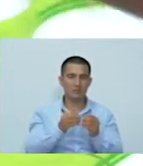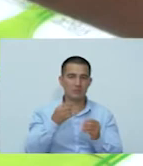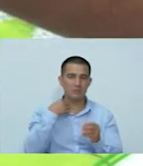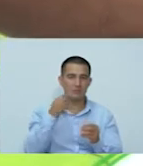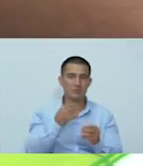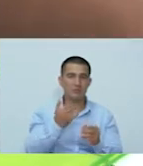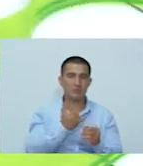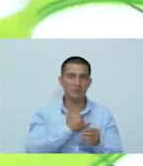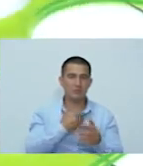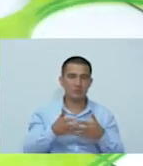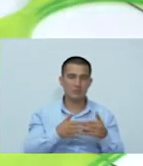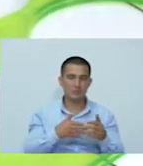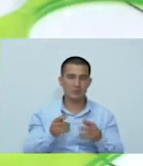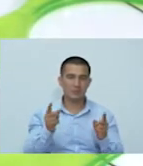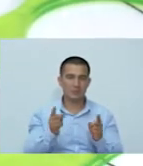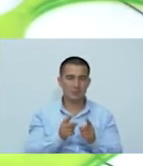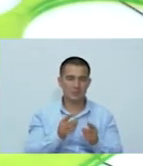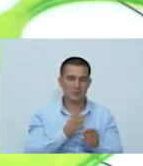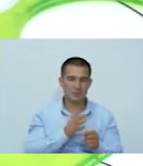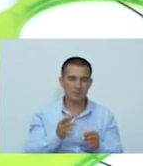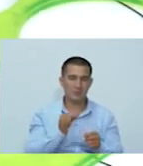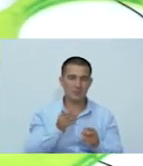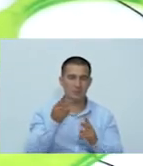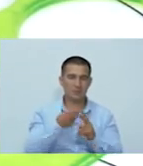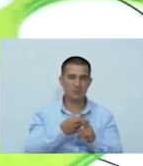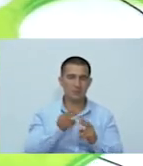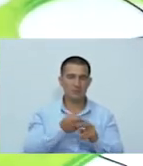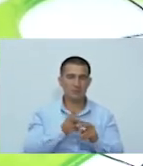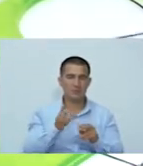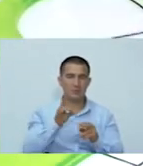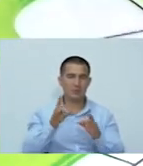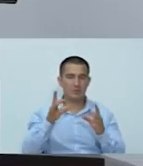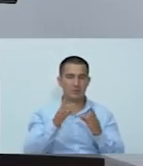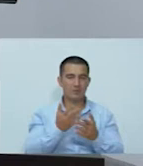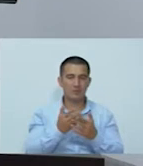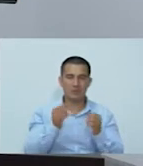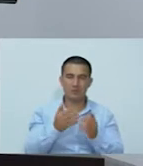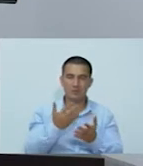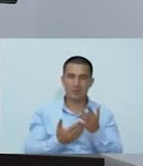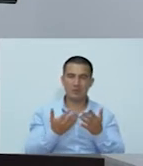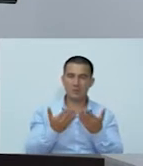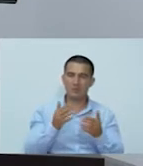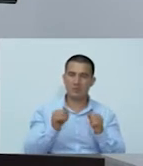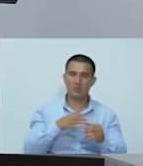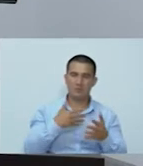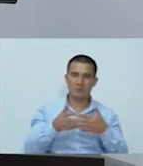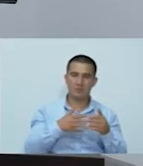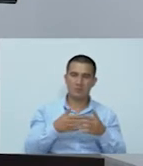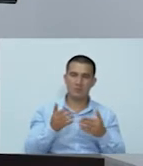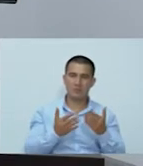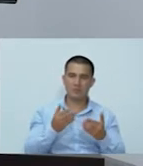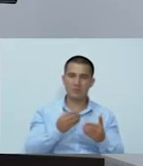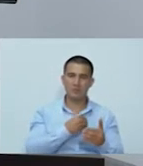Qog'ozimiz kichik bo'lgani uchun diametr ham kichik tanlanadi. Agar kichkina qog'ozchamizni katta